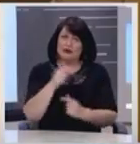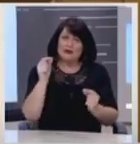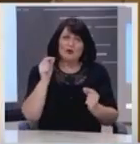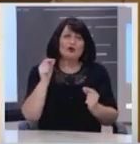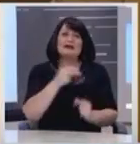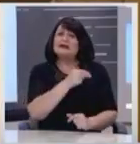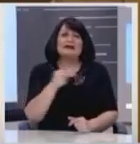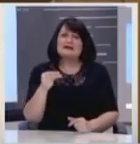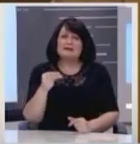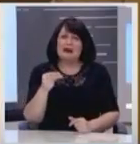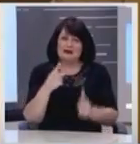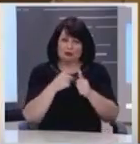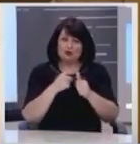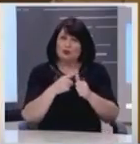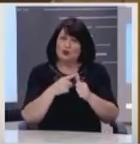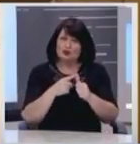συνεπάγεται πρώτα και κύρια